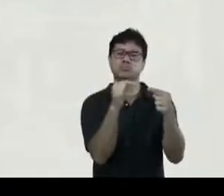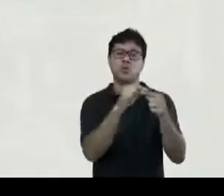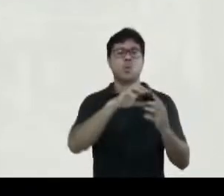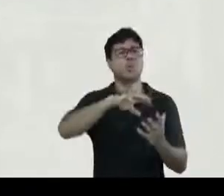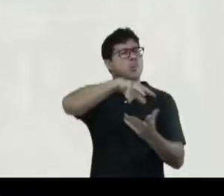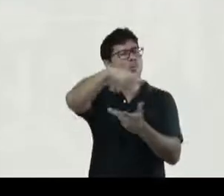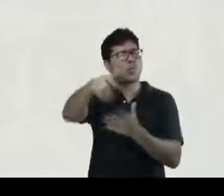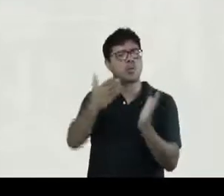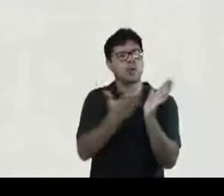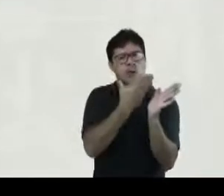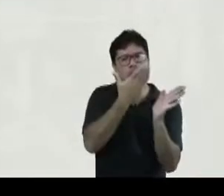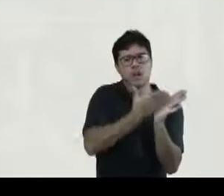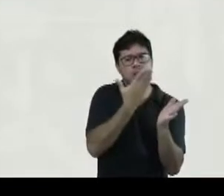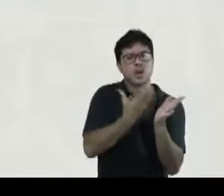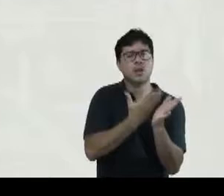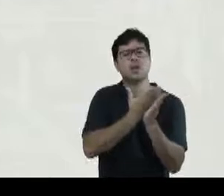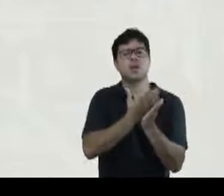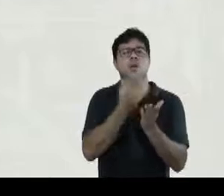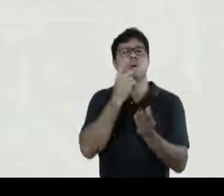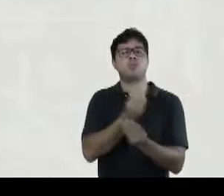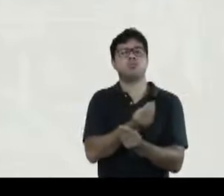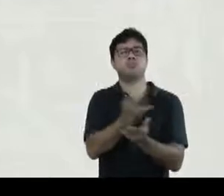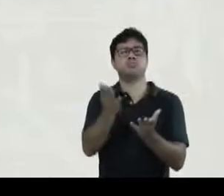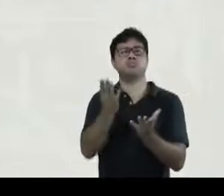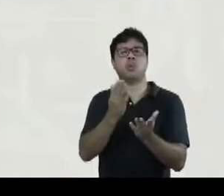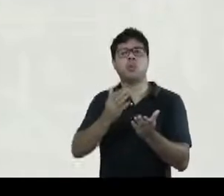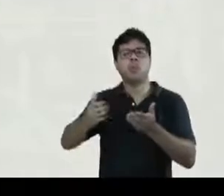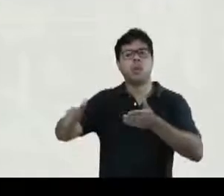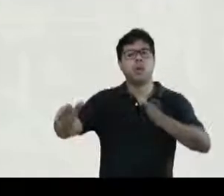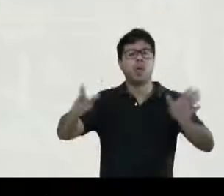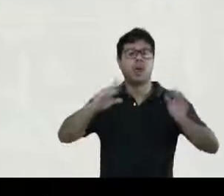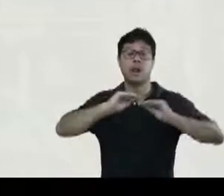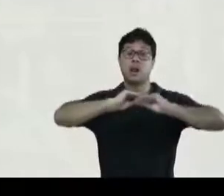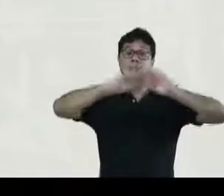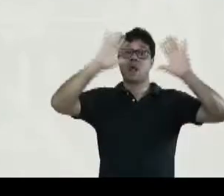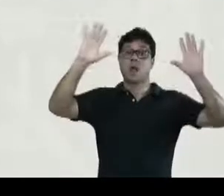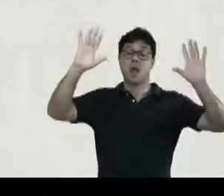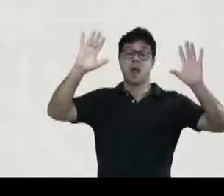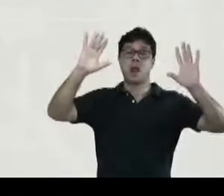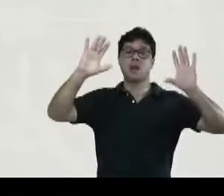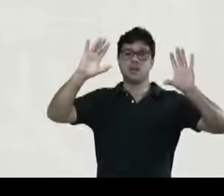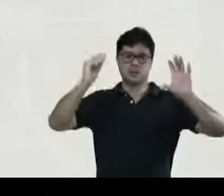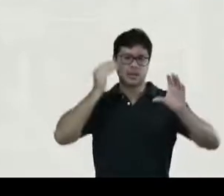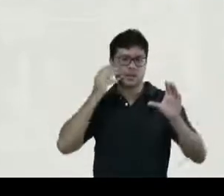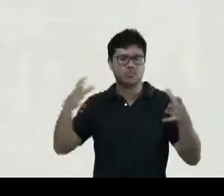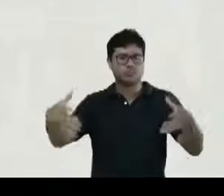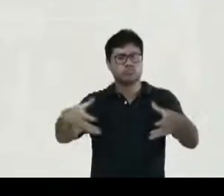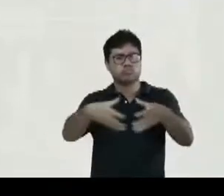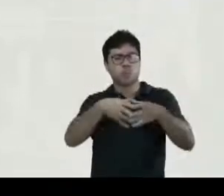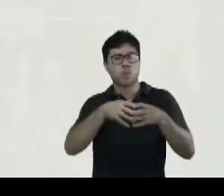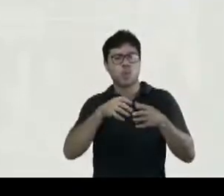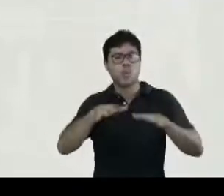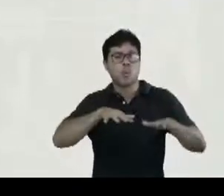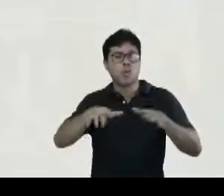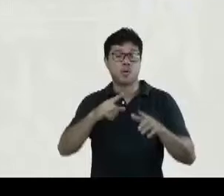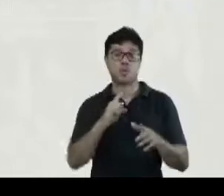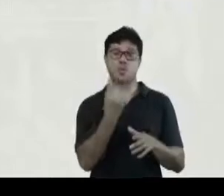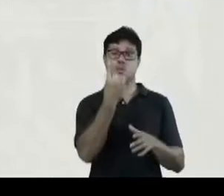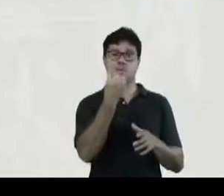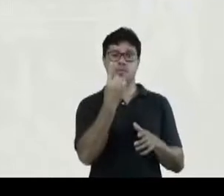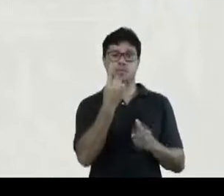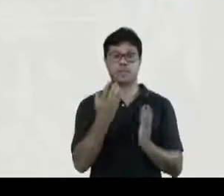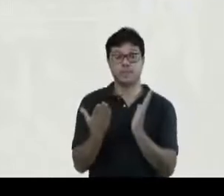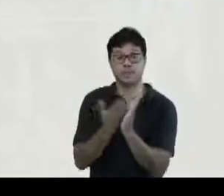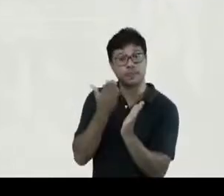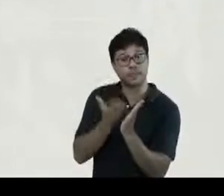zugeordnet werden. Einzelne Katalogaufnahmen, die vom Regelwerk oder der Erschließungstiefe her ganz anders